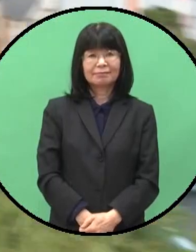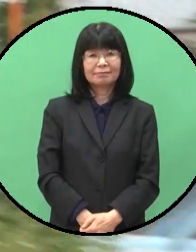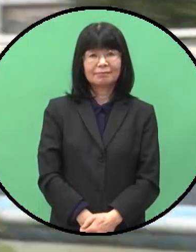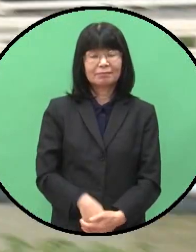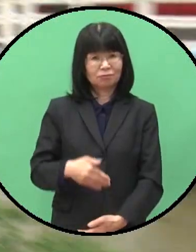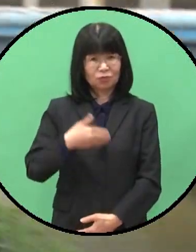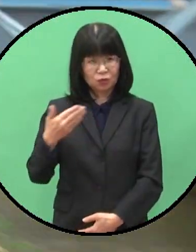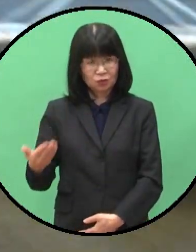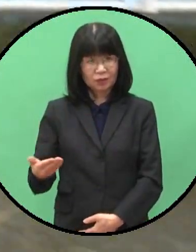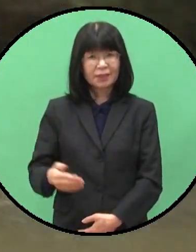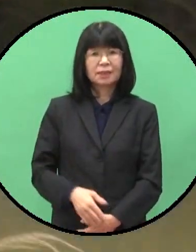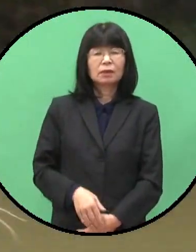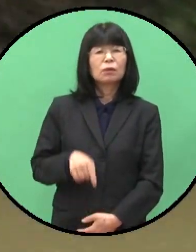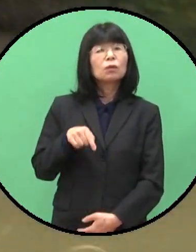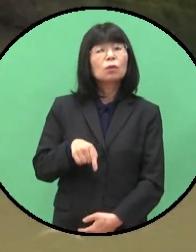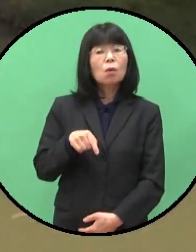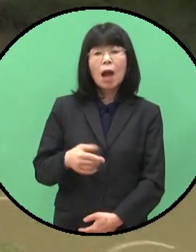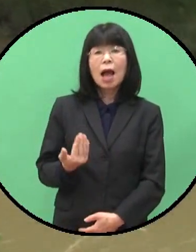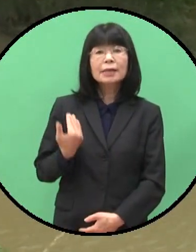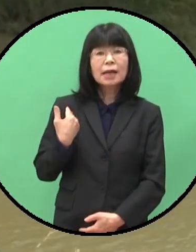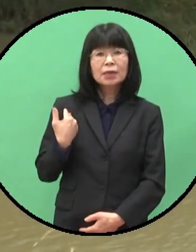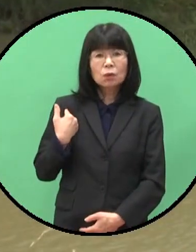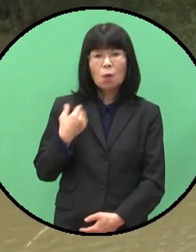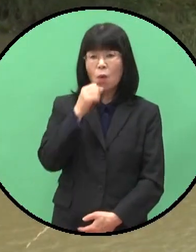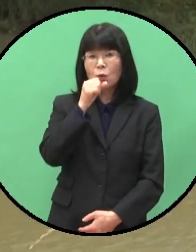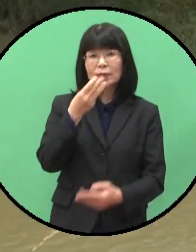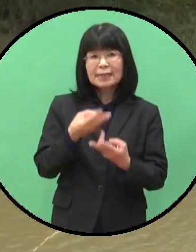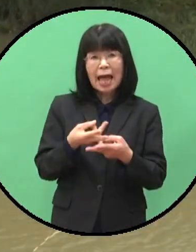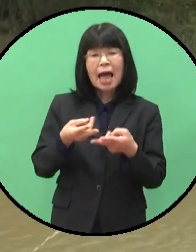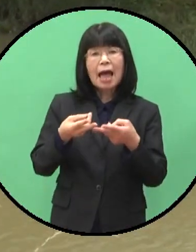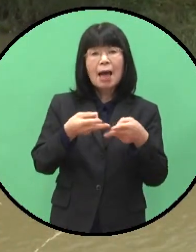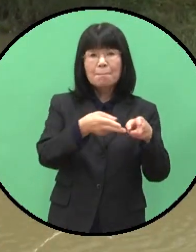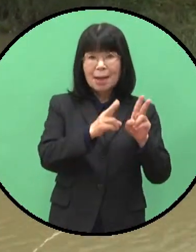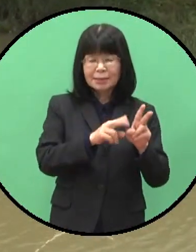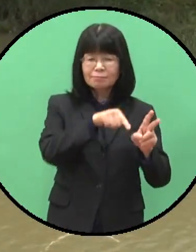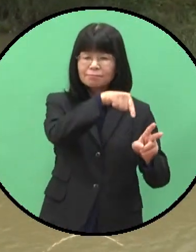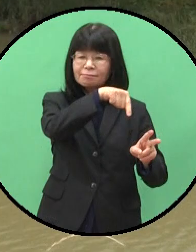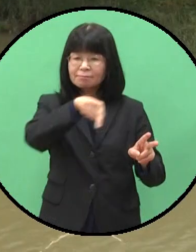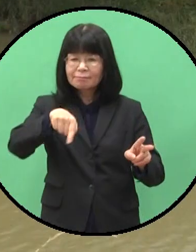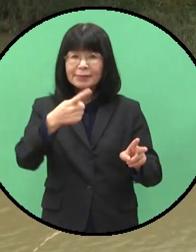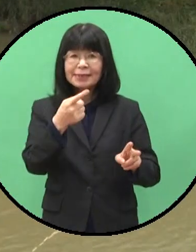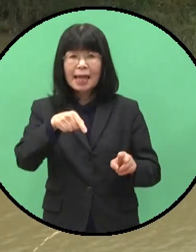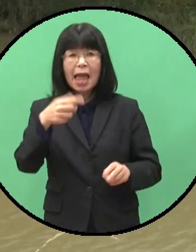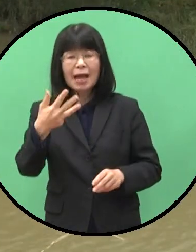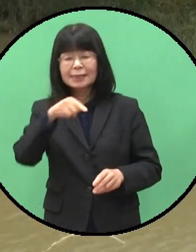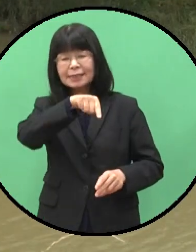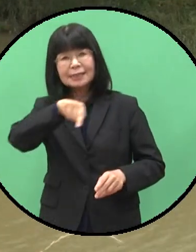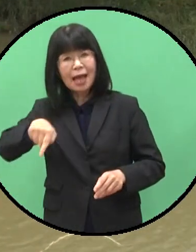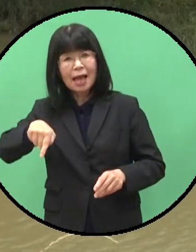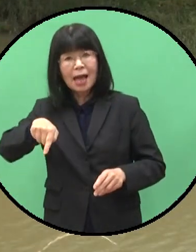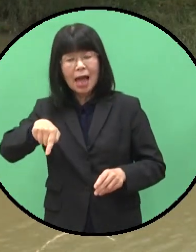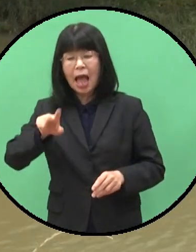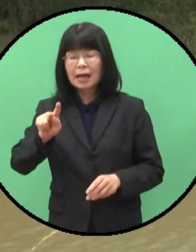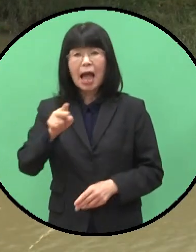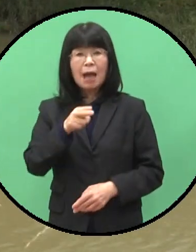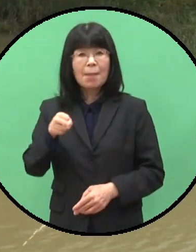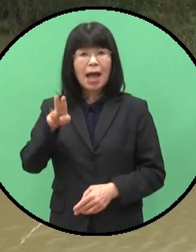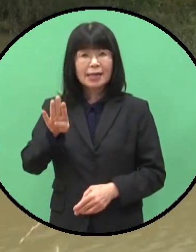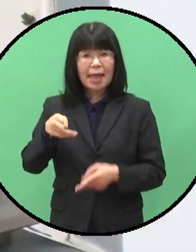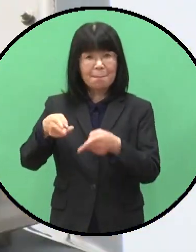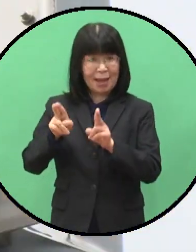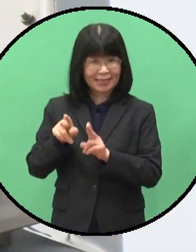続きまして、ここは先ほどの吉田橋から 1.8 キロほど下流に位置するカバケ橋です